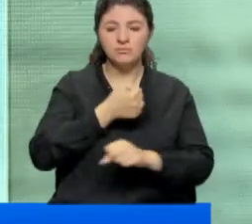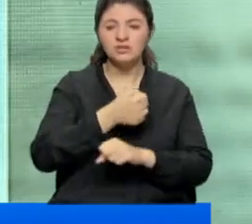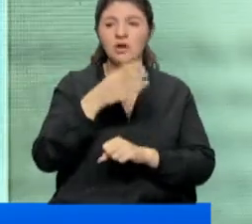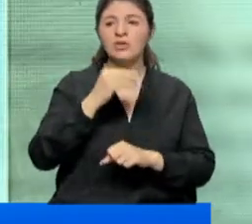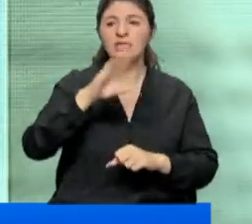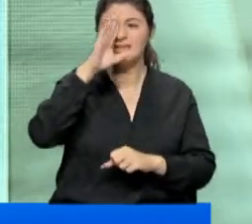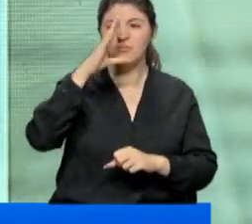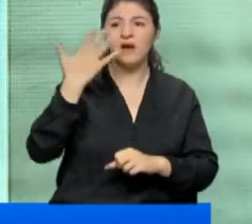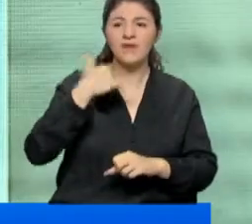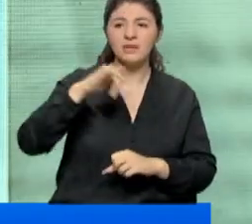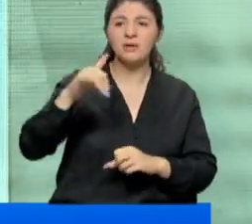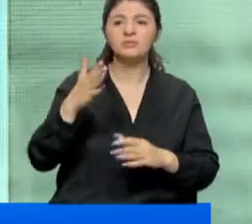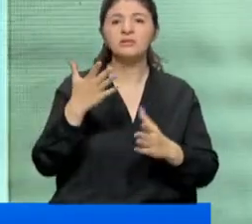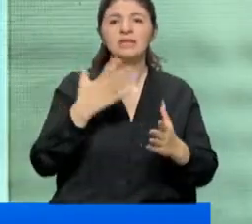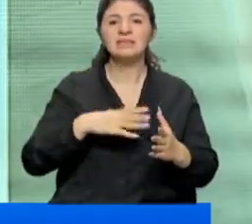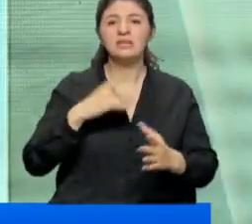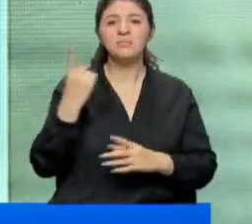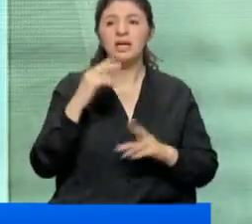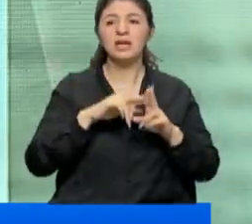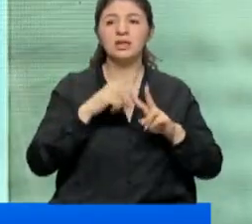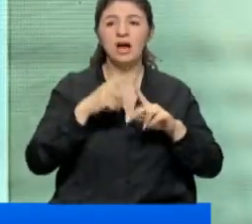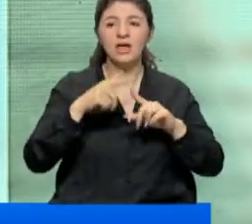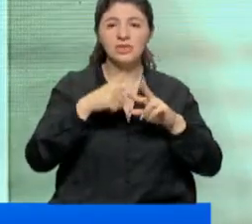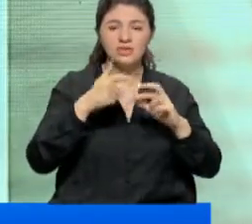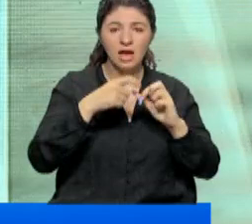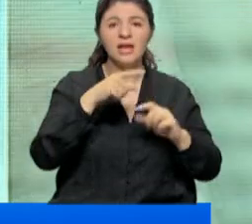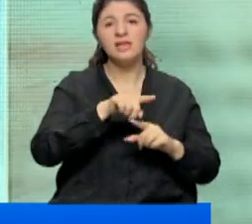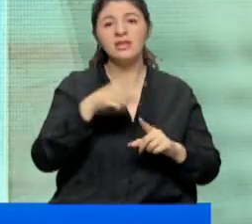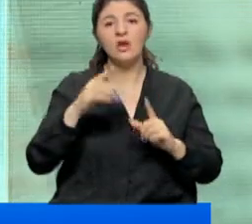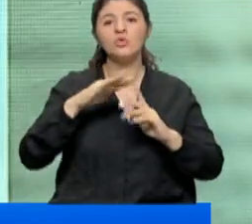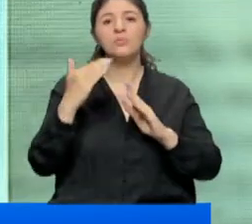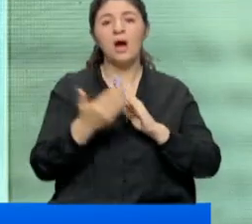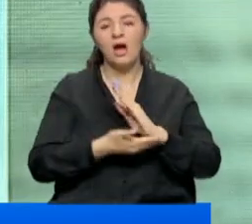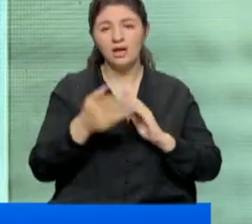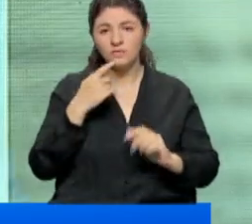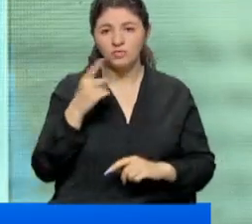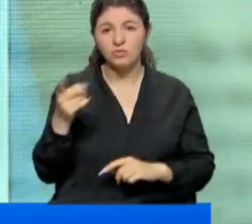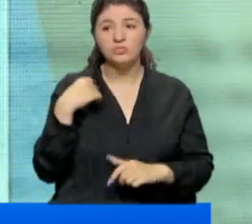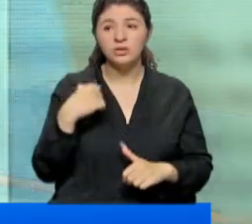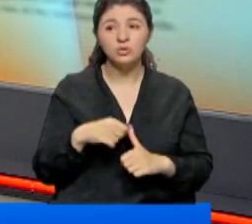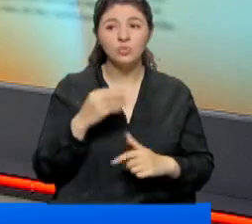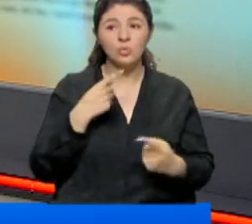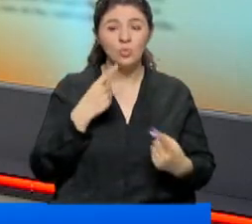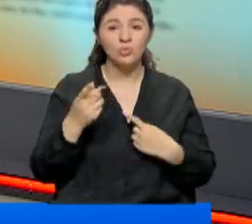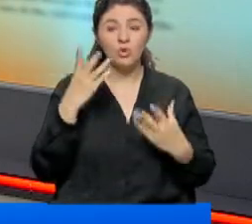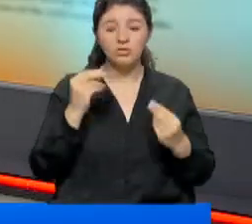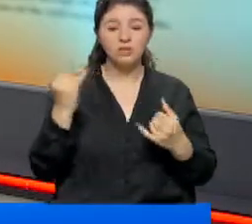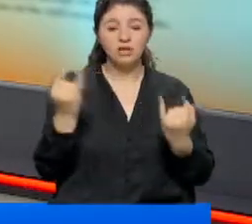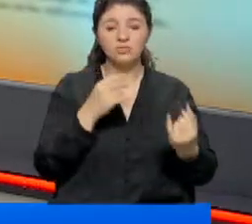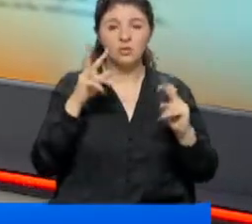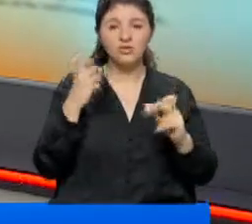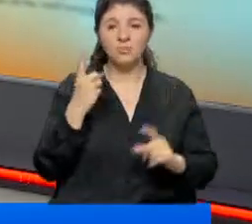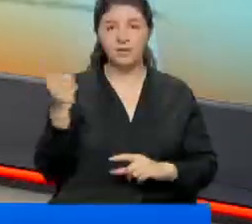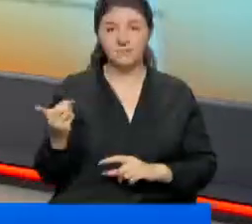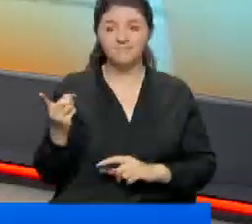Havalimanı taleplerinden biri yine Katar Diğeri ise Dubai diyor bakın Bu da yeni çok konuşulan parçalı